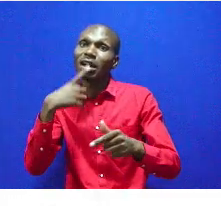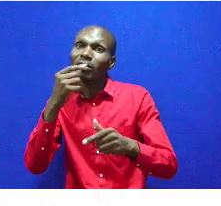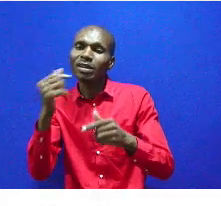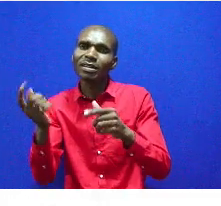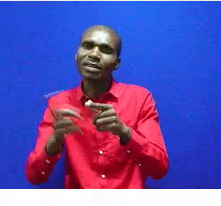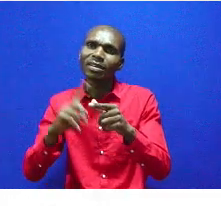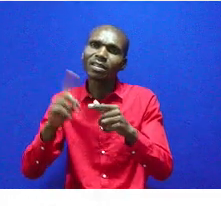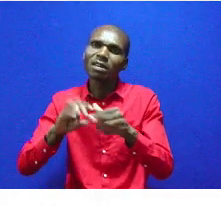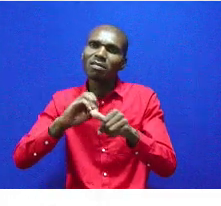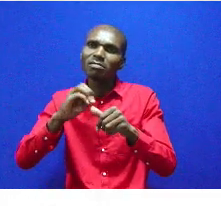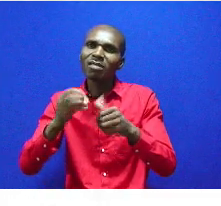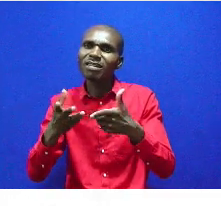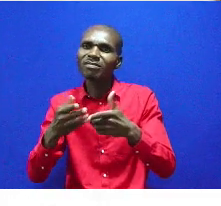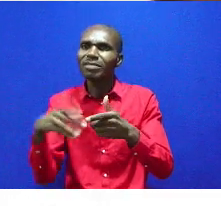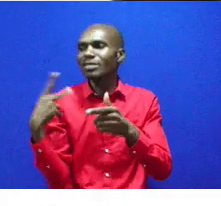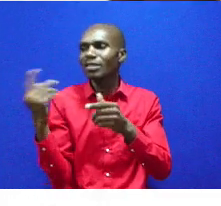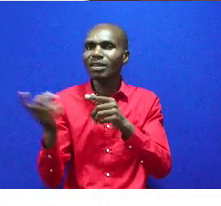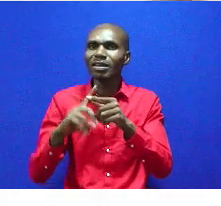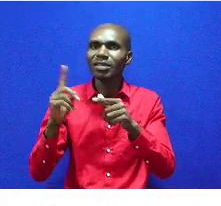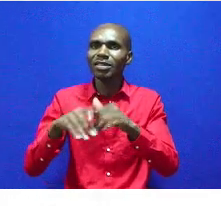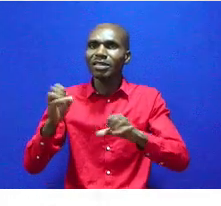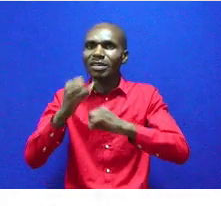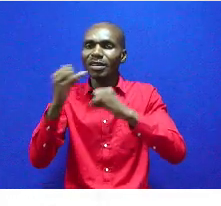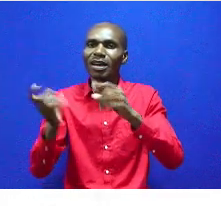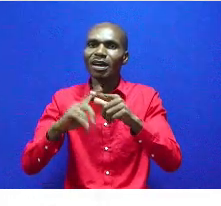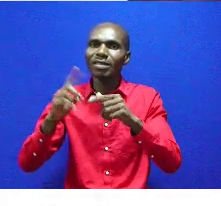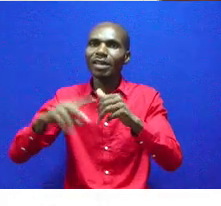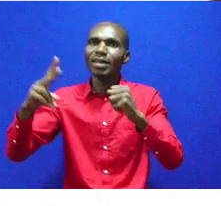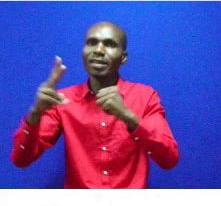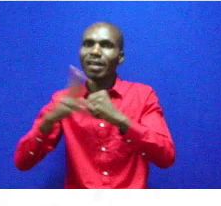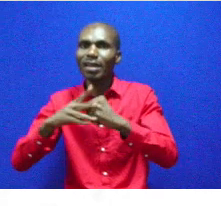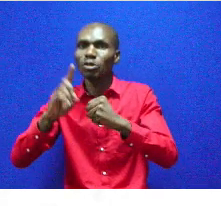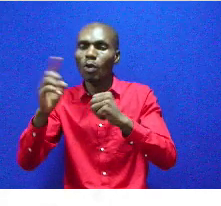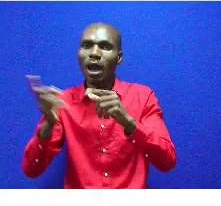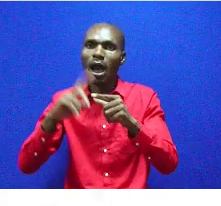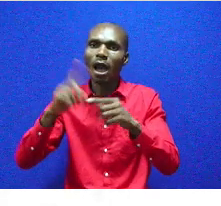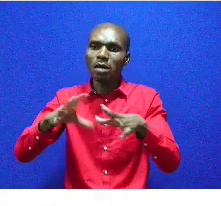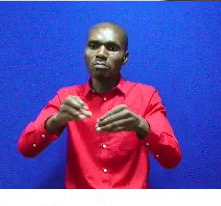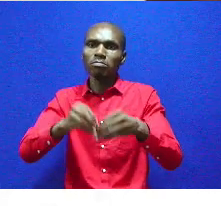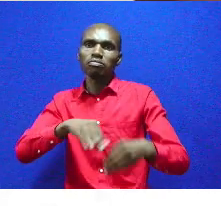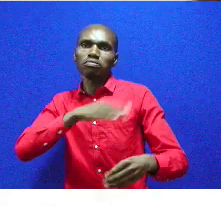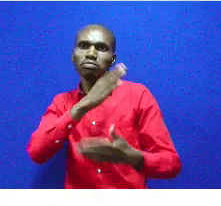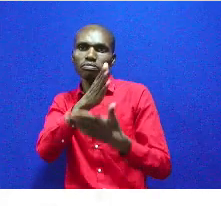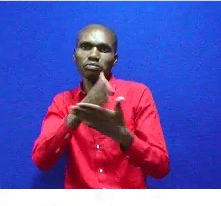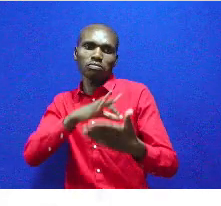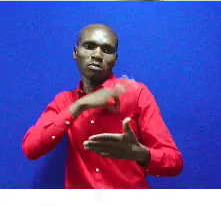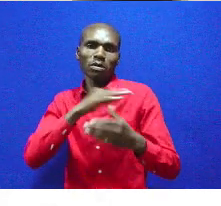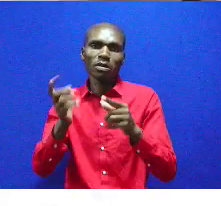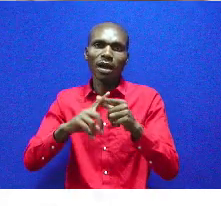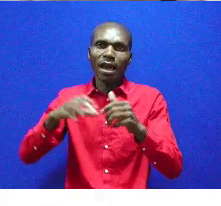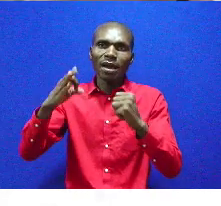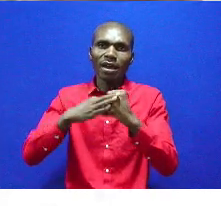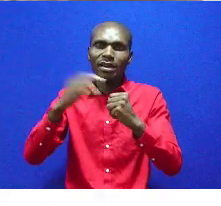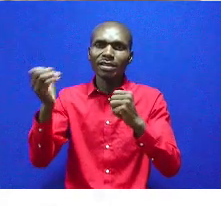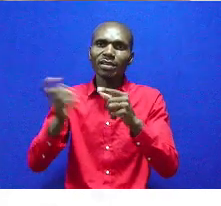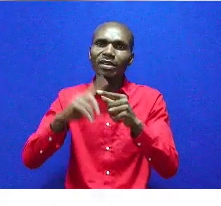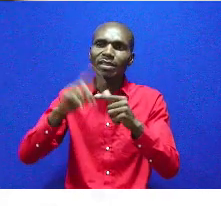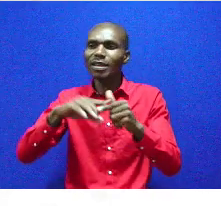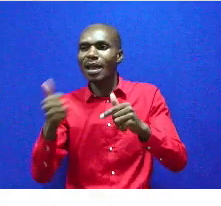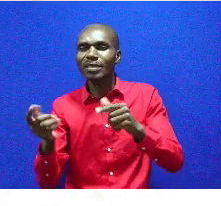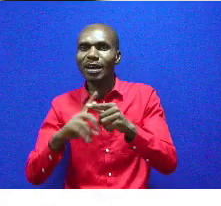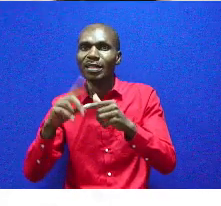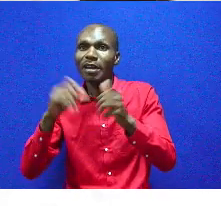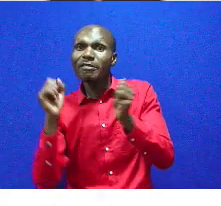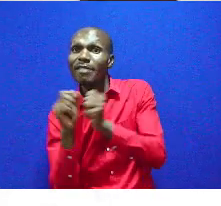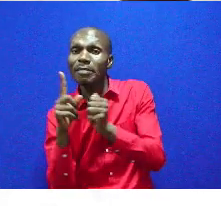ama kama jana bei ya mwisho ilikuwa 91 na ushachukua advance ya 80 shillings. Hiyo ingine